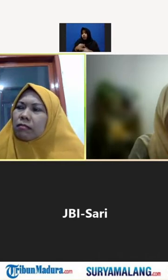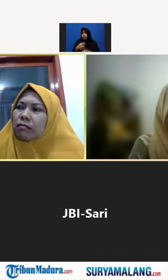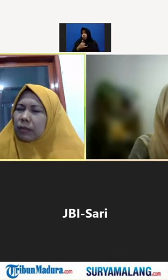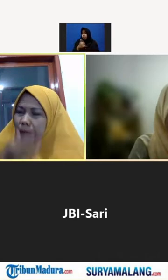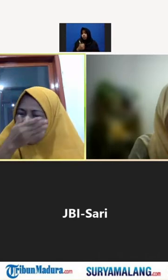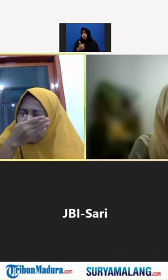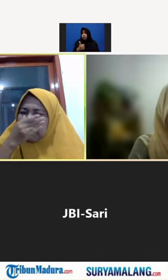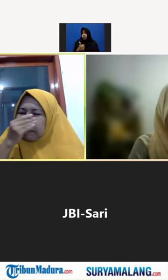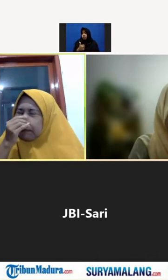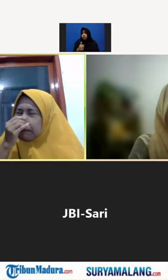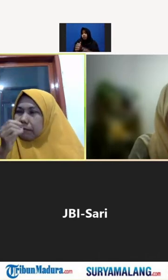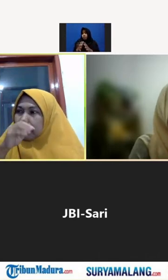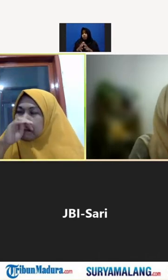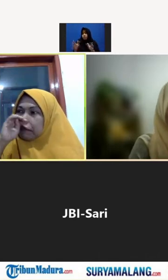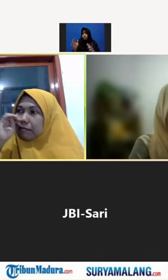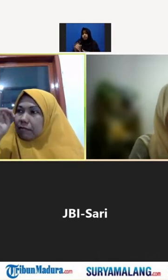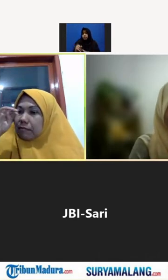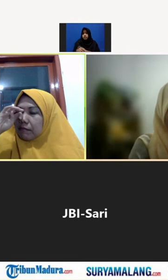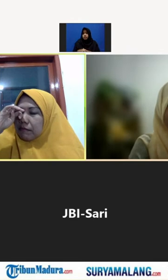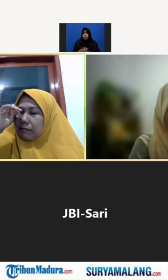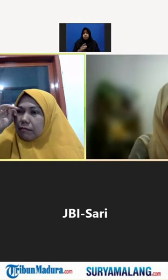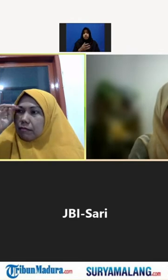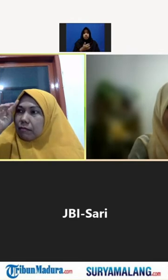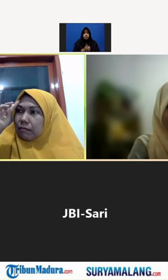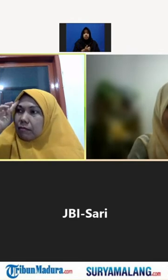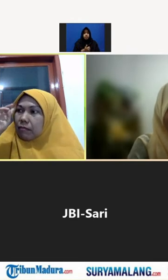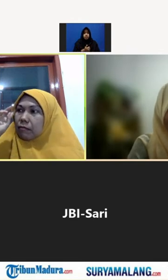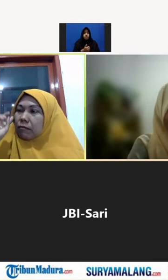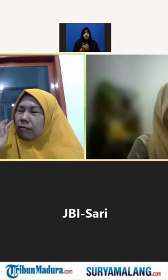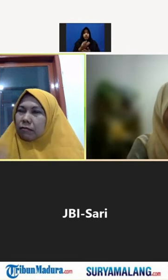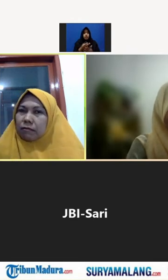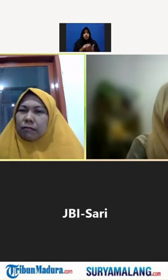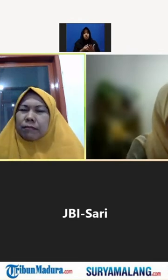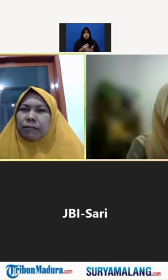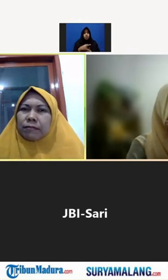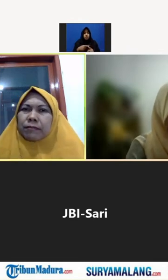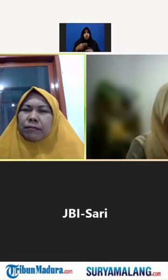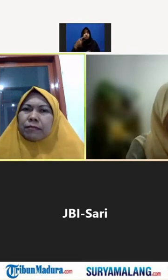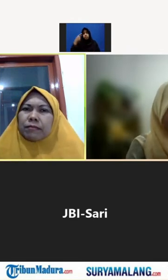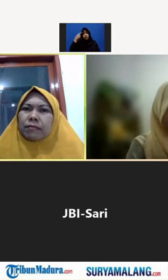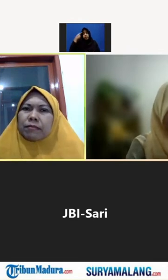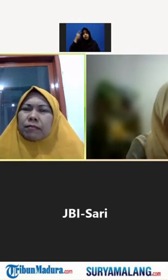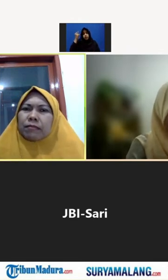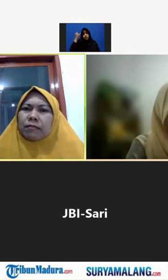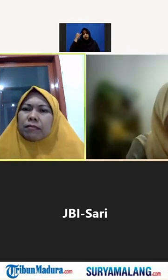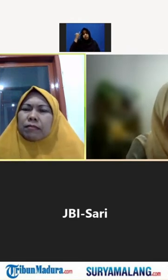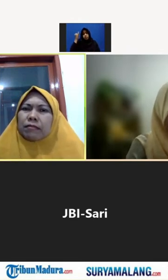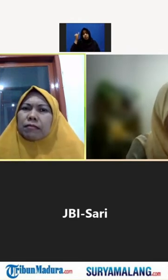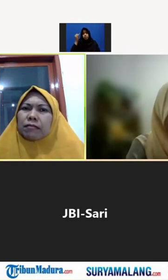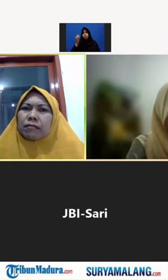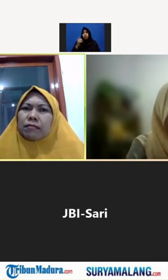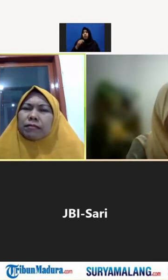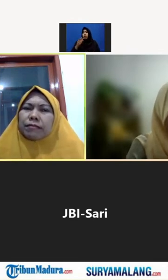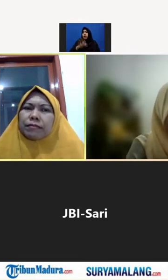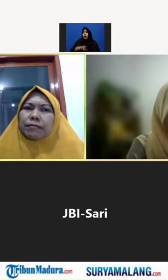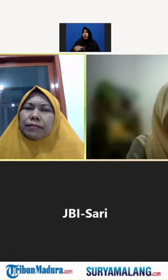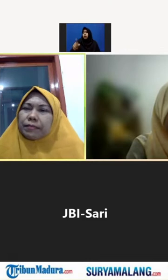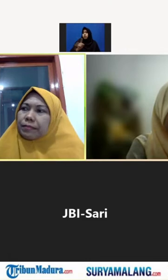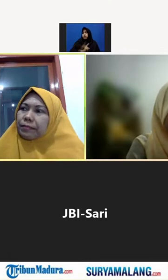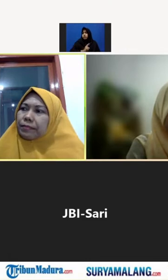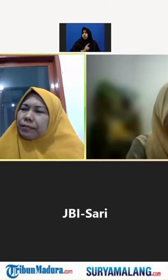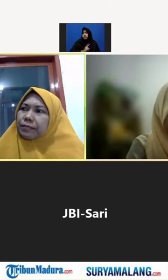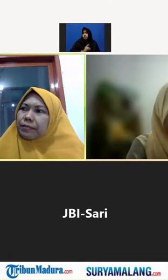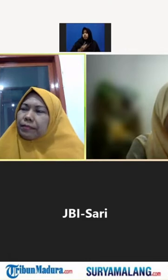kan luas ya, Bu. Nggak hanya mampu ekonomi, tapi juga mampu pengetahuan dan sebagainya. Jadi di anak sendiri